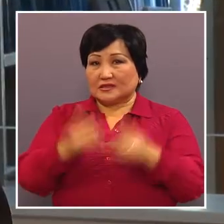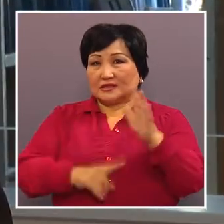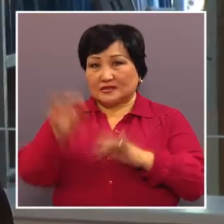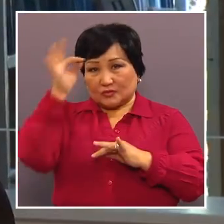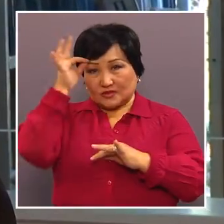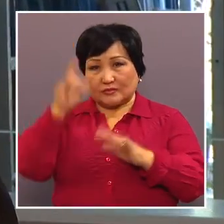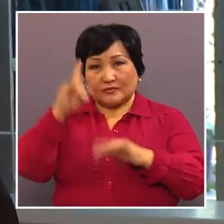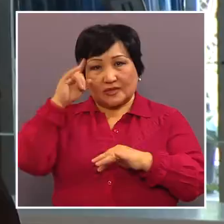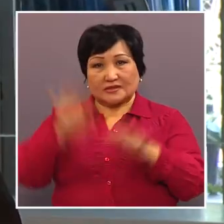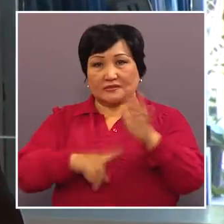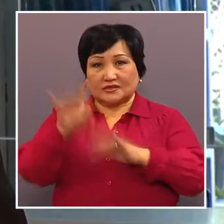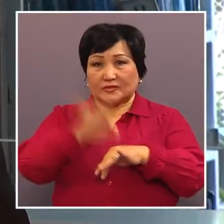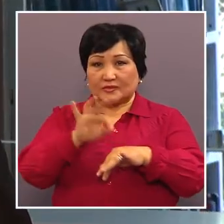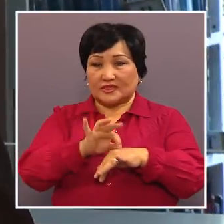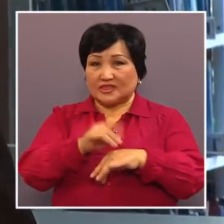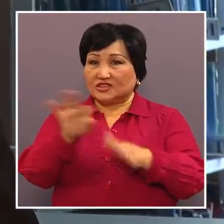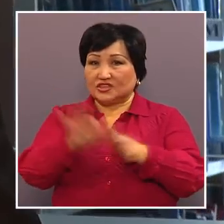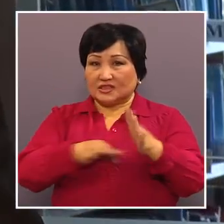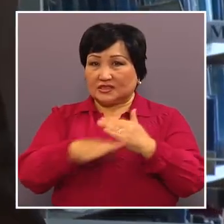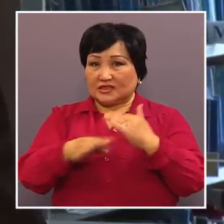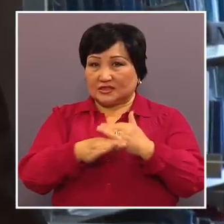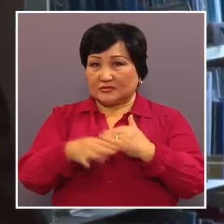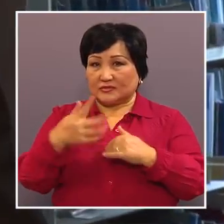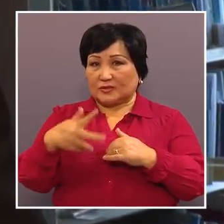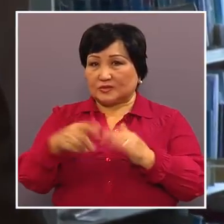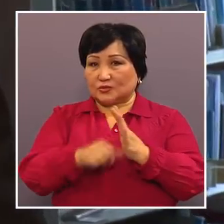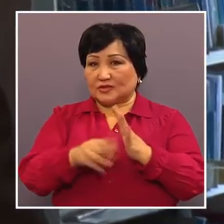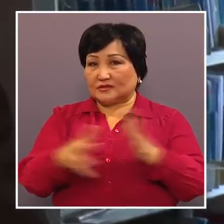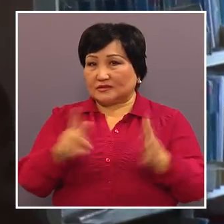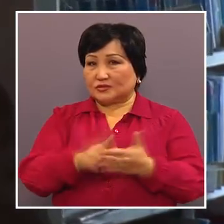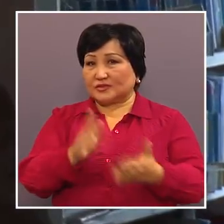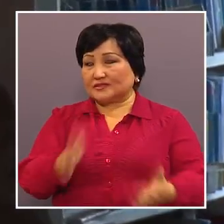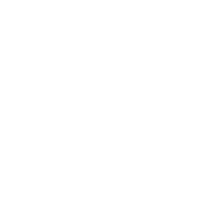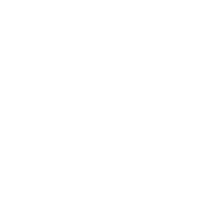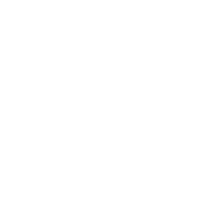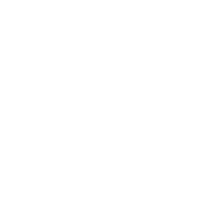Естеріңізде болсын, науқас ауырсына бастаған уақыттан бастап жедел жәрдем шақырғанға дейін аралық 60 минуттан аспауы тиіс.